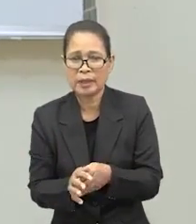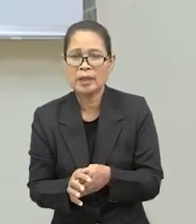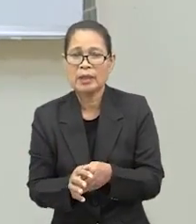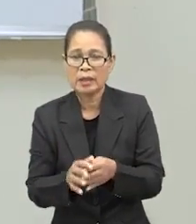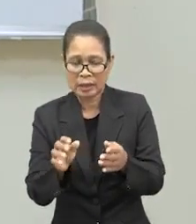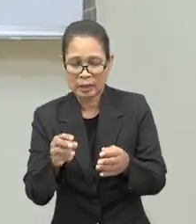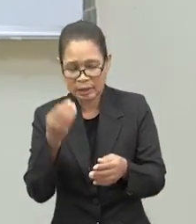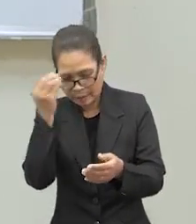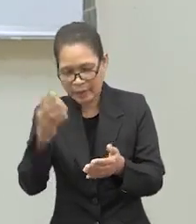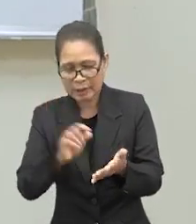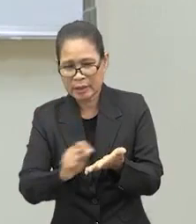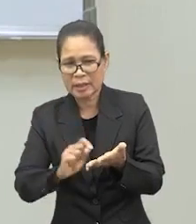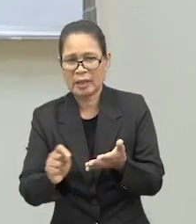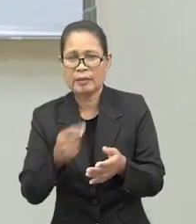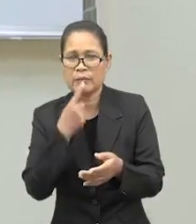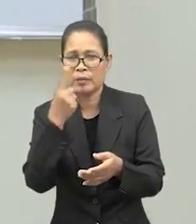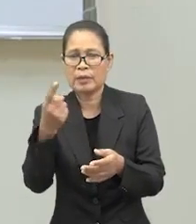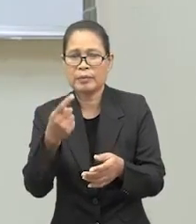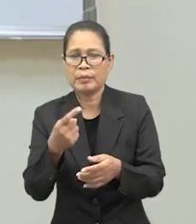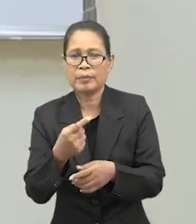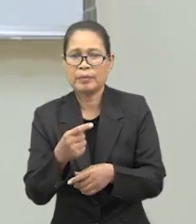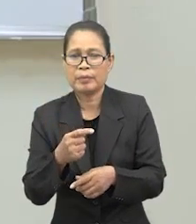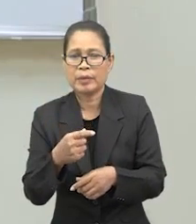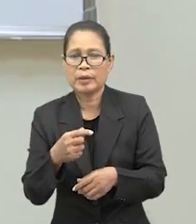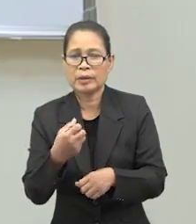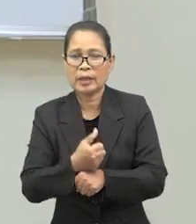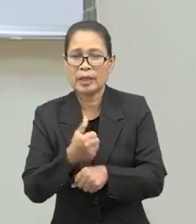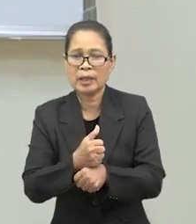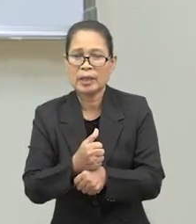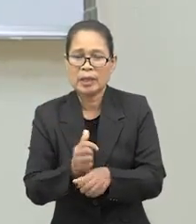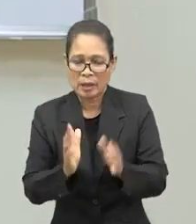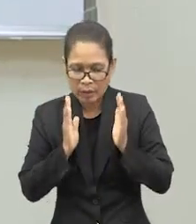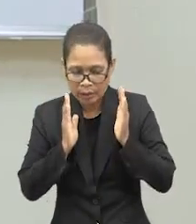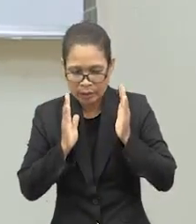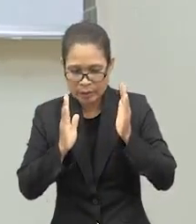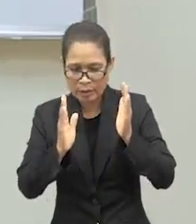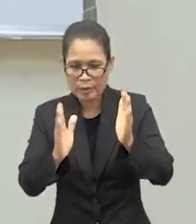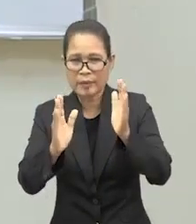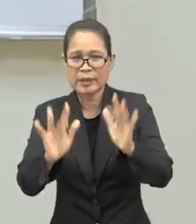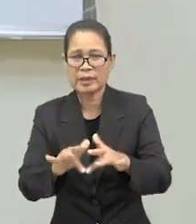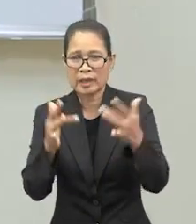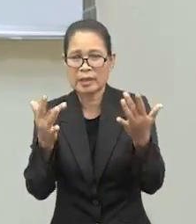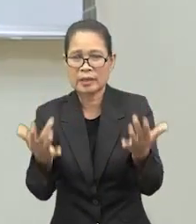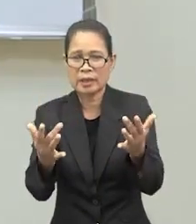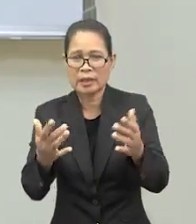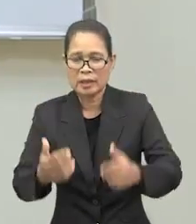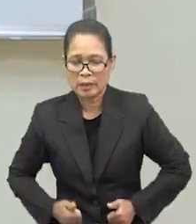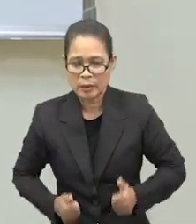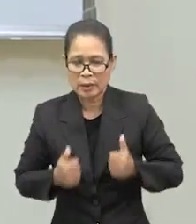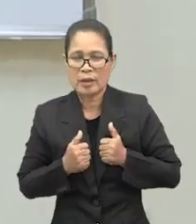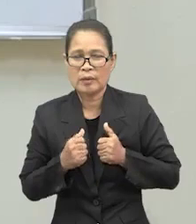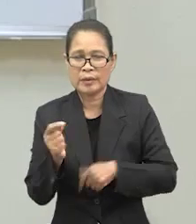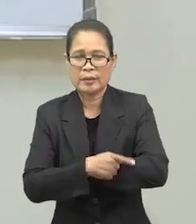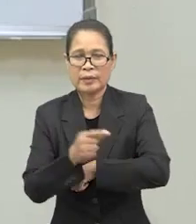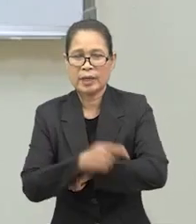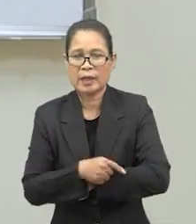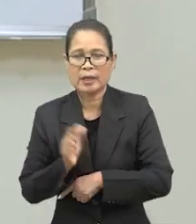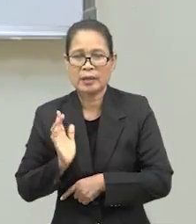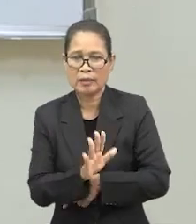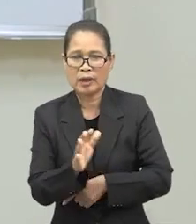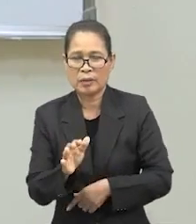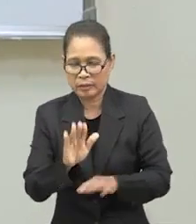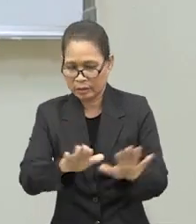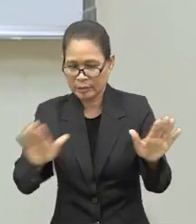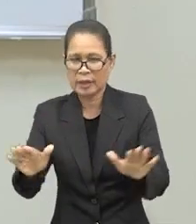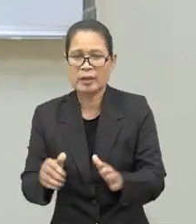tu ong nâng sạc cam phía nâng máu đàm bấy sò xê bòm ráp pro thiền aoi sò tư nâng sàn phía ruột